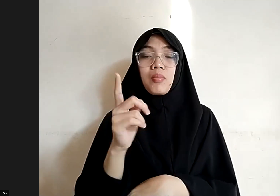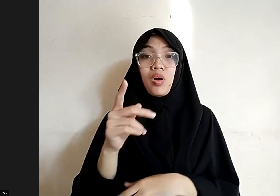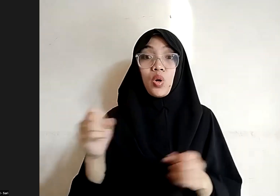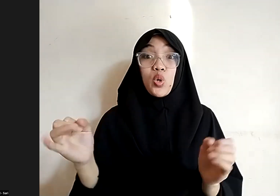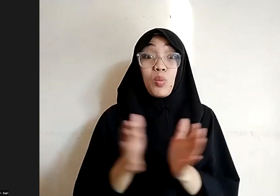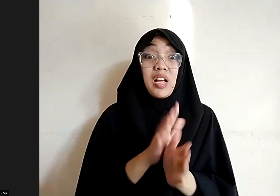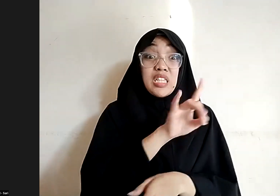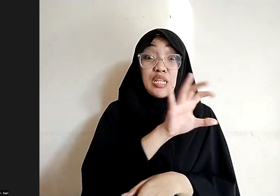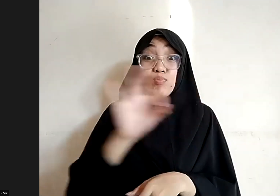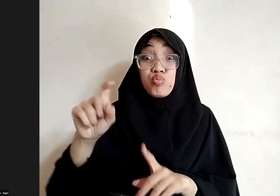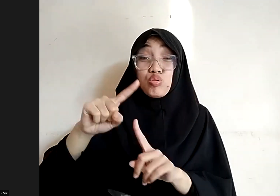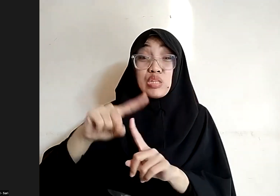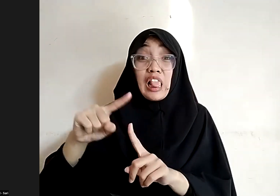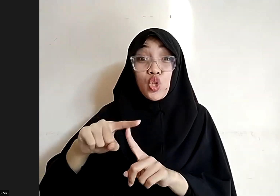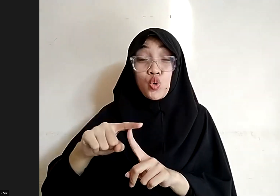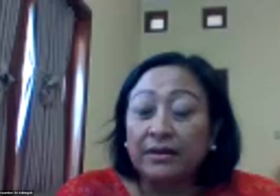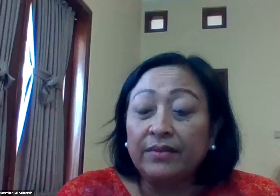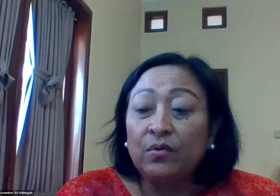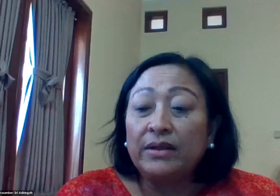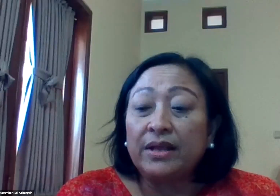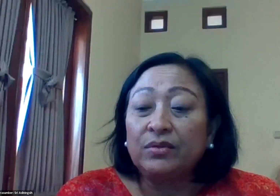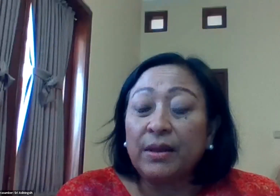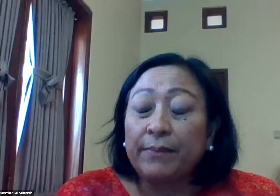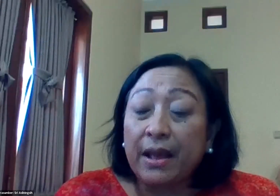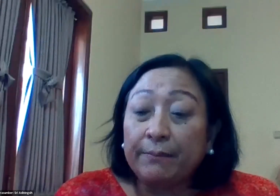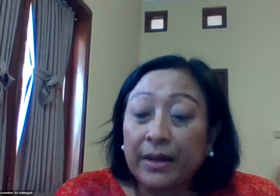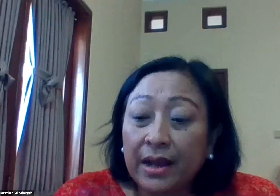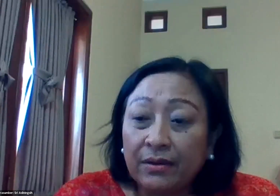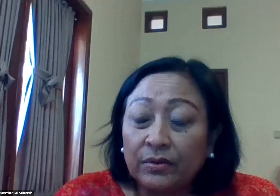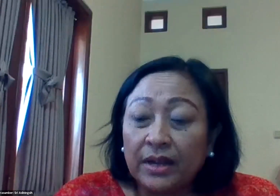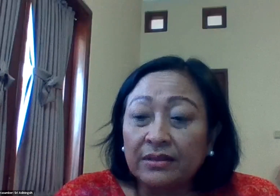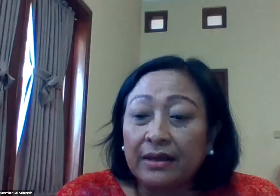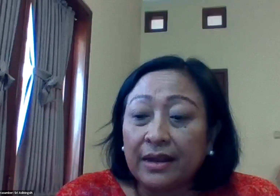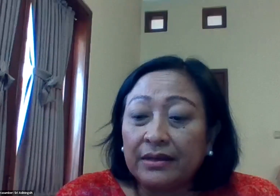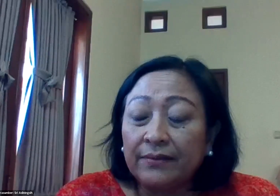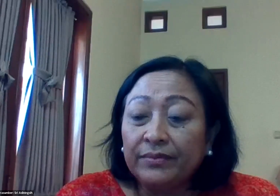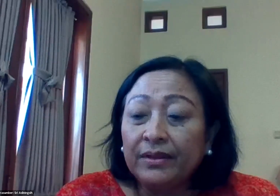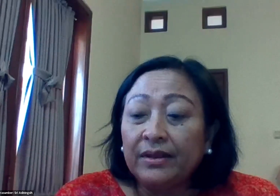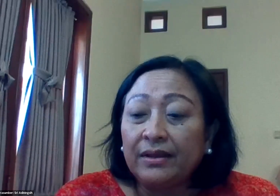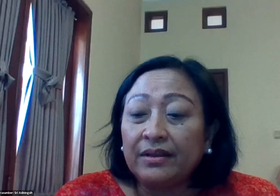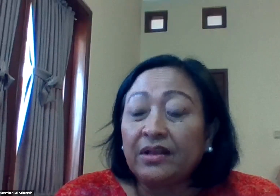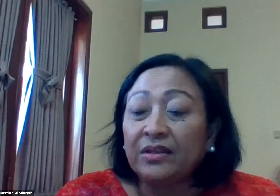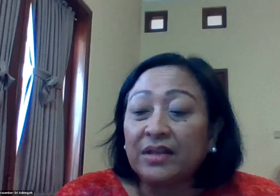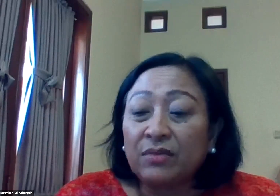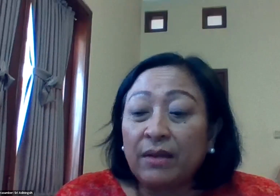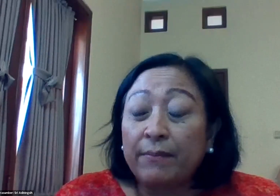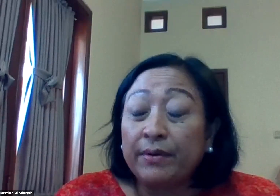triliun rupiah, bagaimana kita akan mencetak uang? Dan uangnya itu siapa yang pegang? Orang sekarang kita saja juga nggak